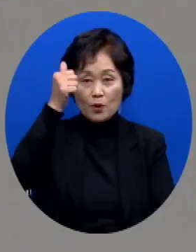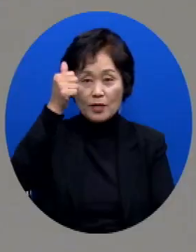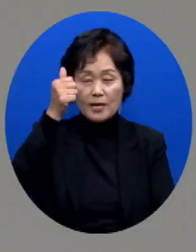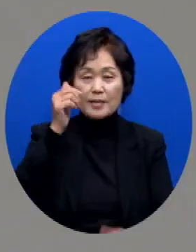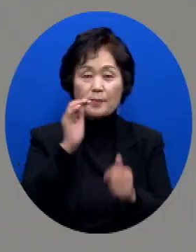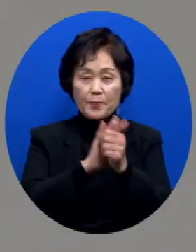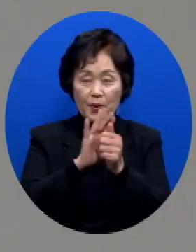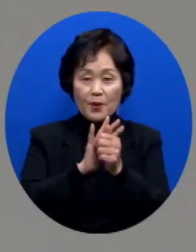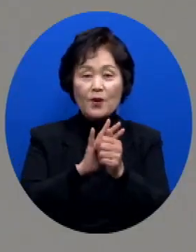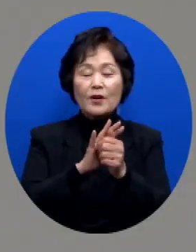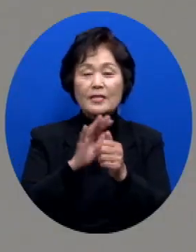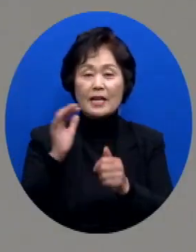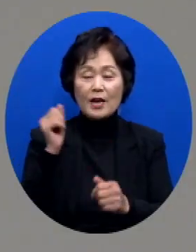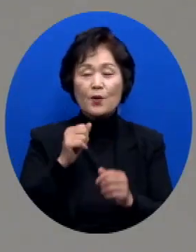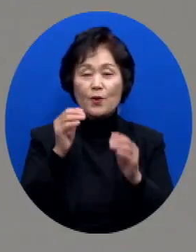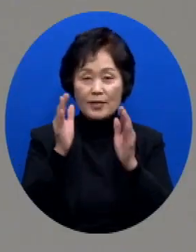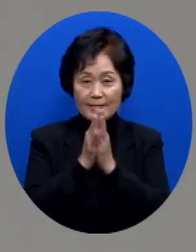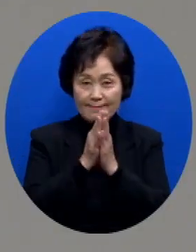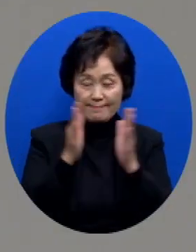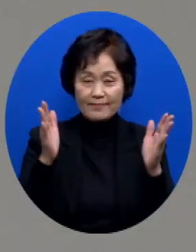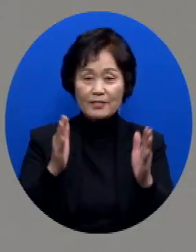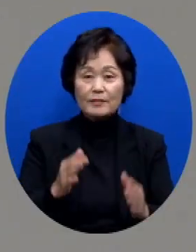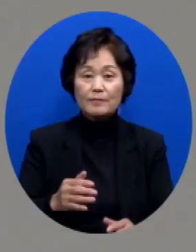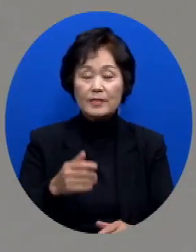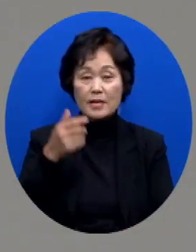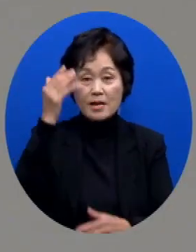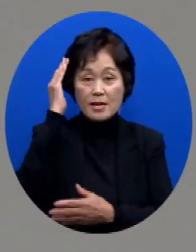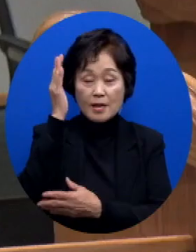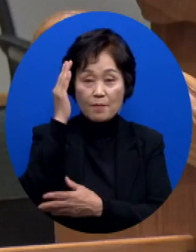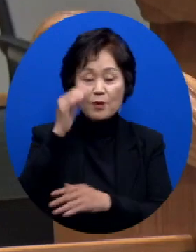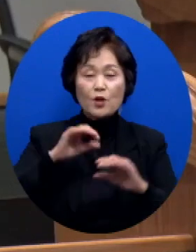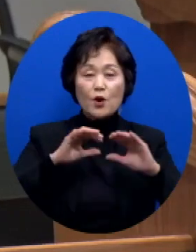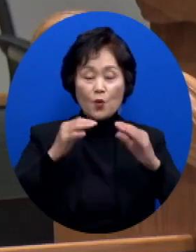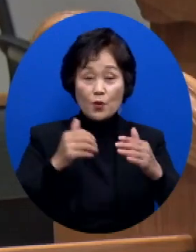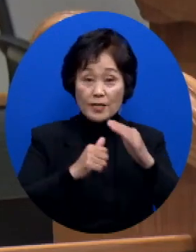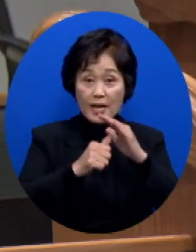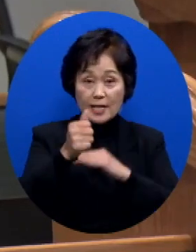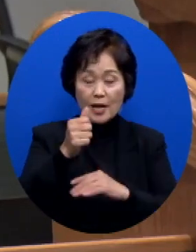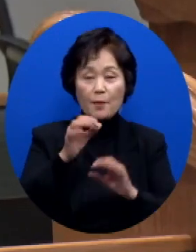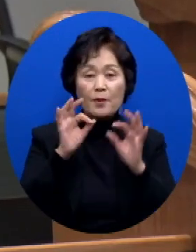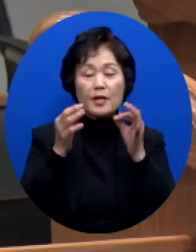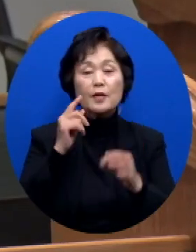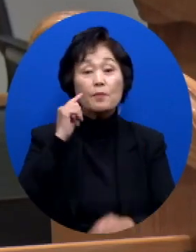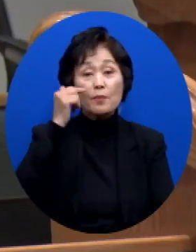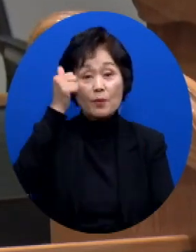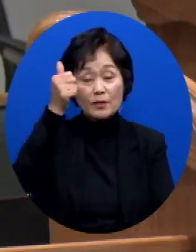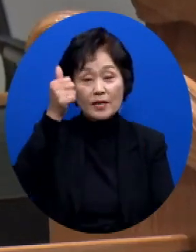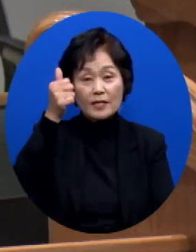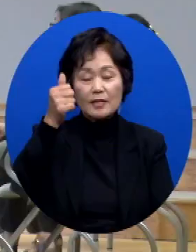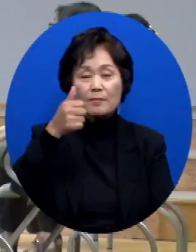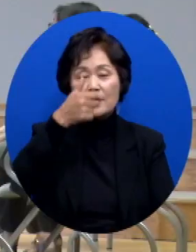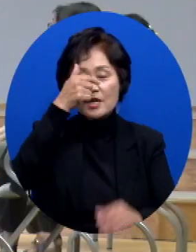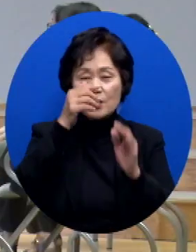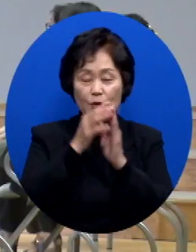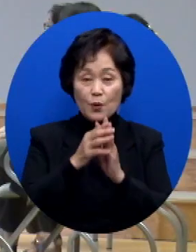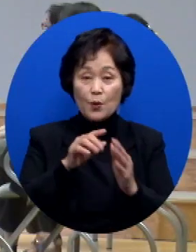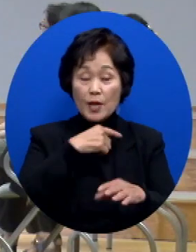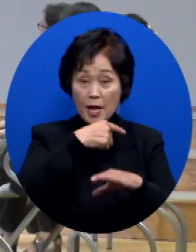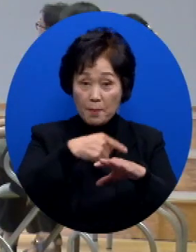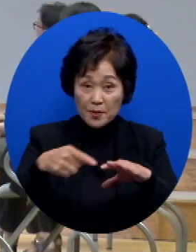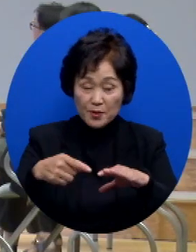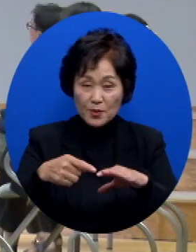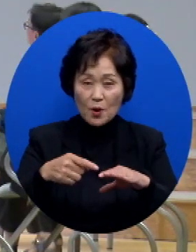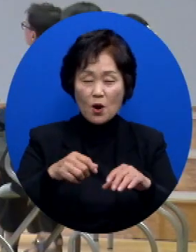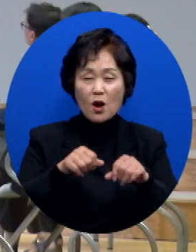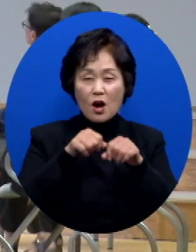진행됐습니다 세미나 를 주최한 국제 도시 선교의 대표 김호성 목사 낸 기도의 민족인 한인 디아스포라